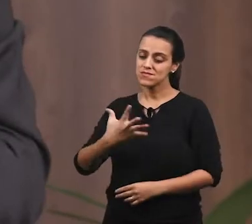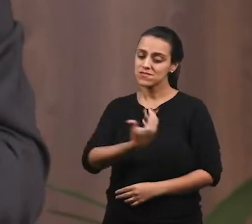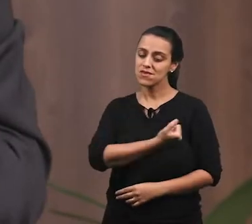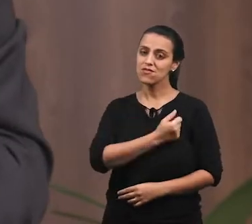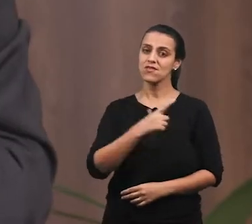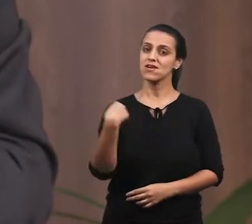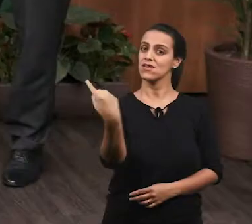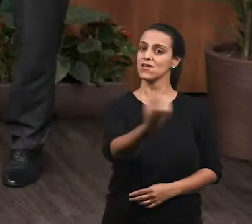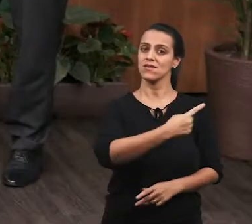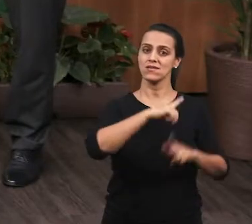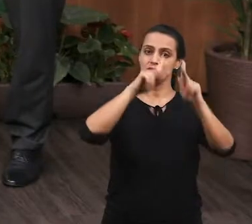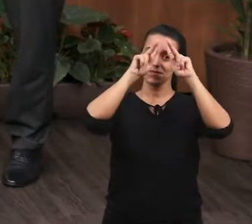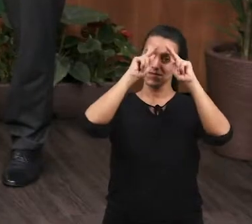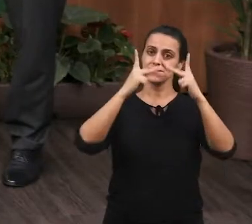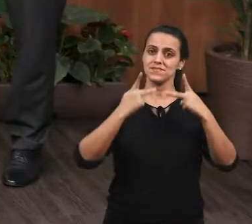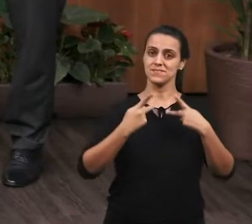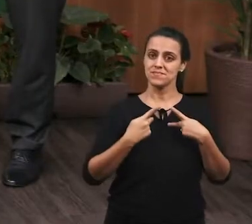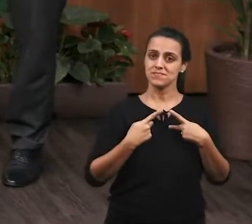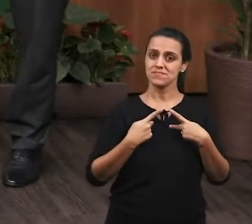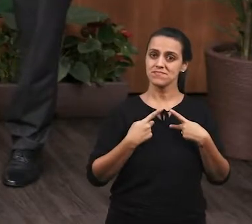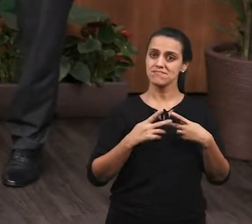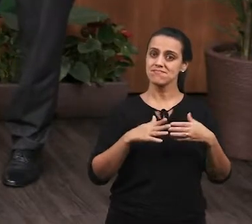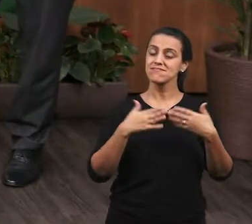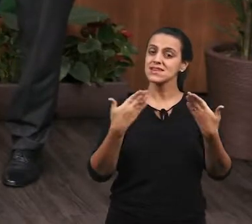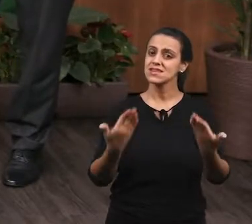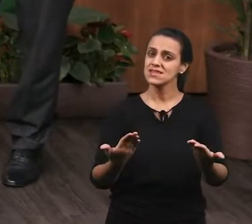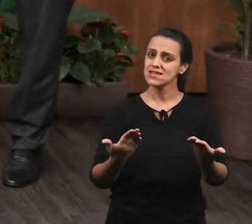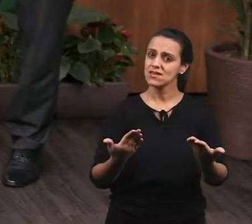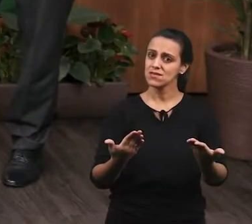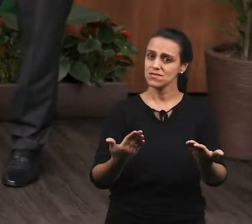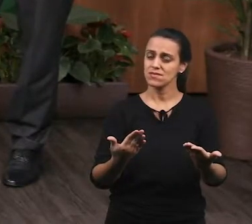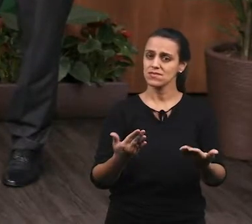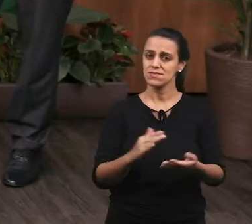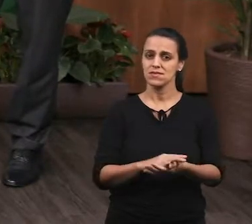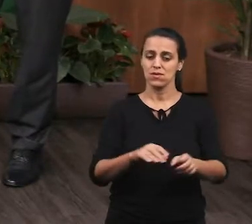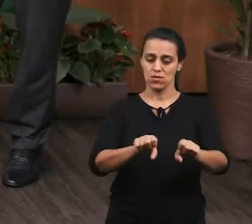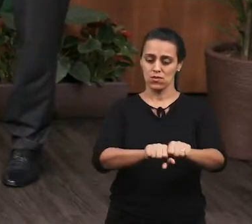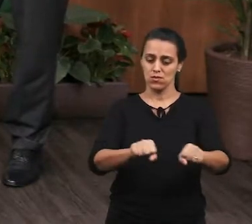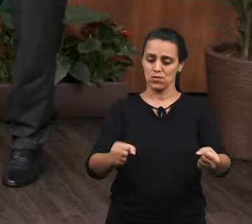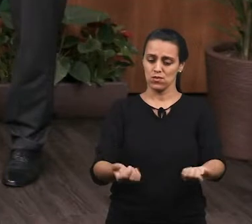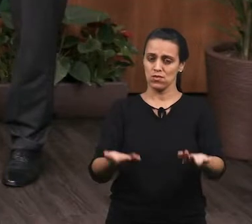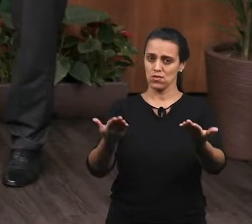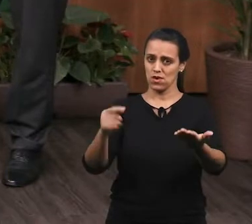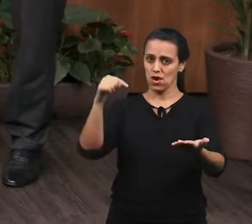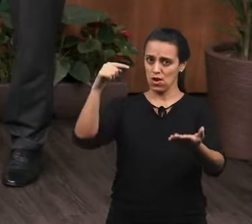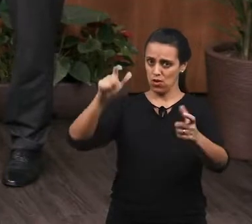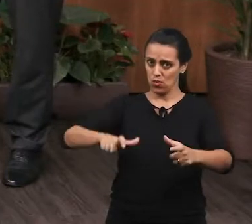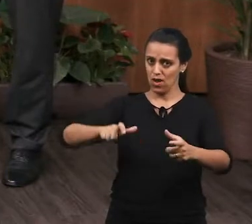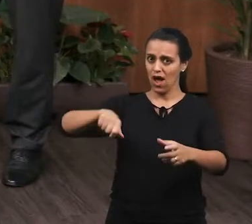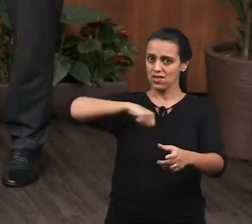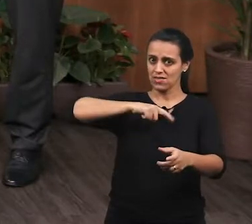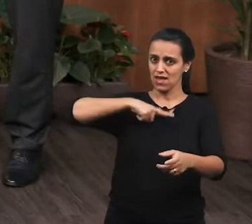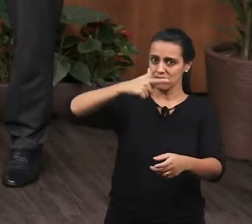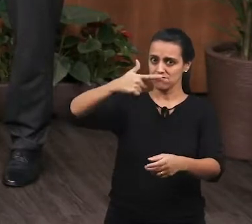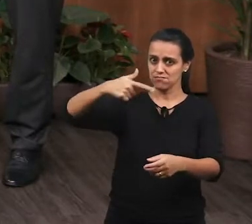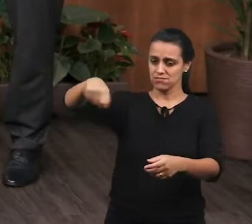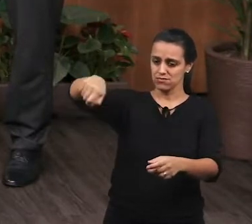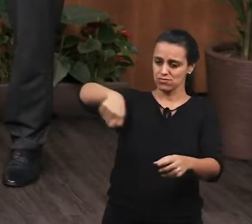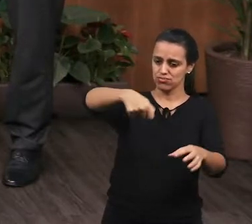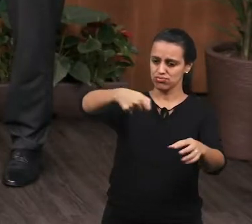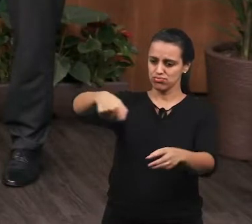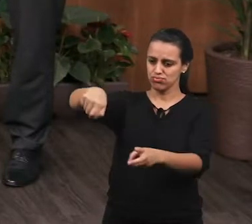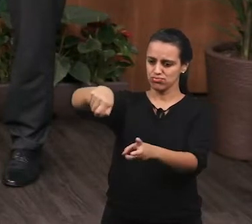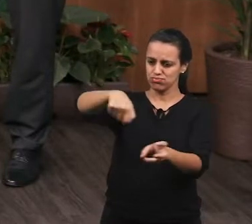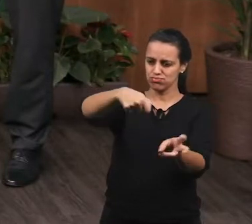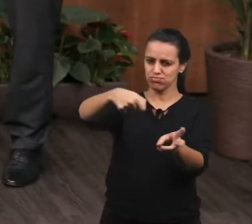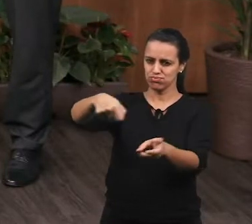себя Богу для искупления человека. Поэтому псалом, есть жертвенник